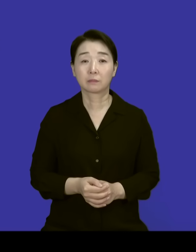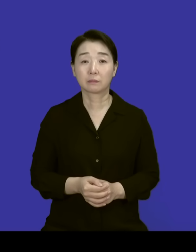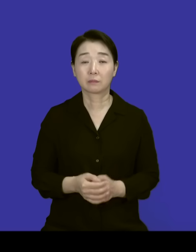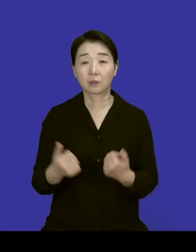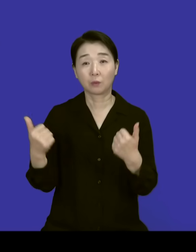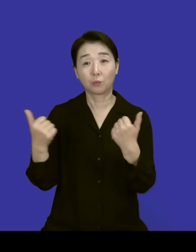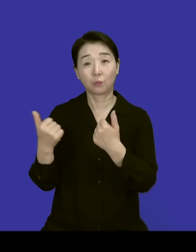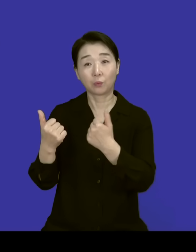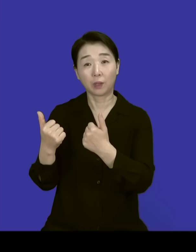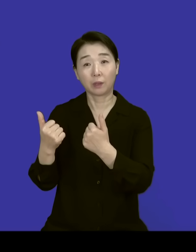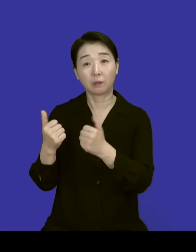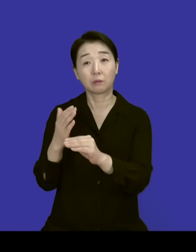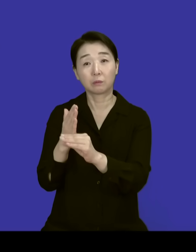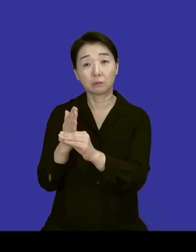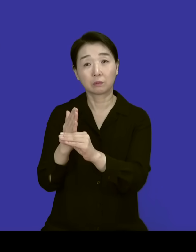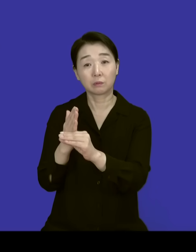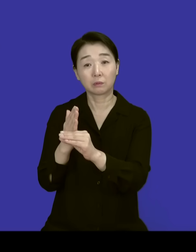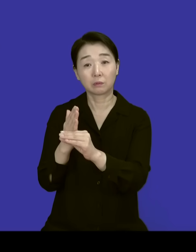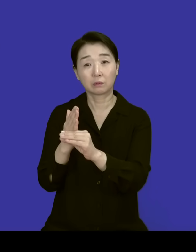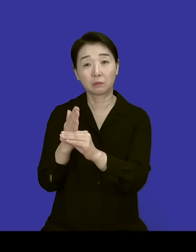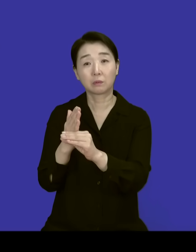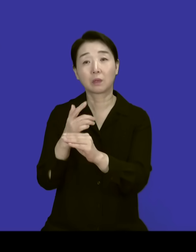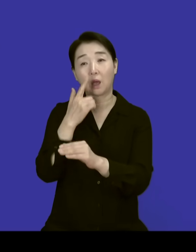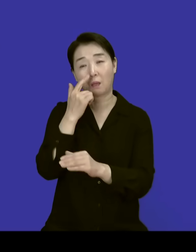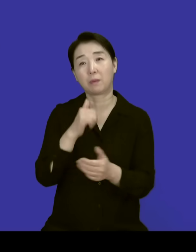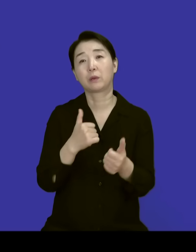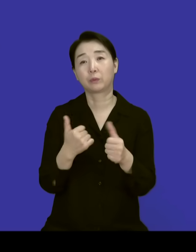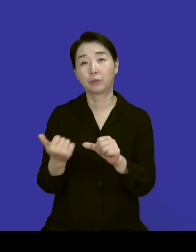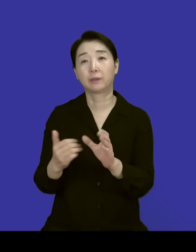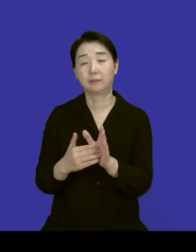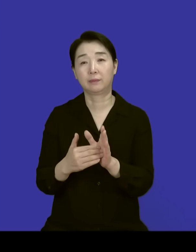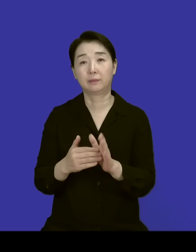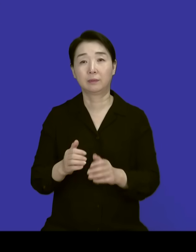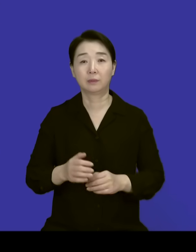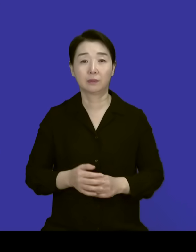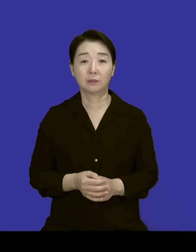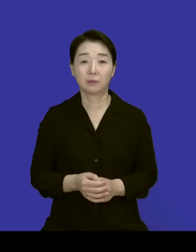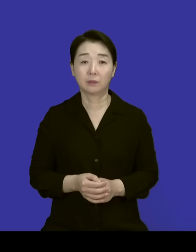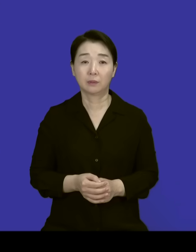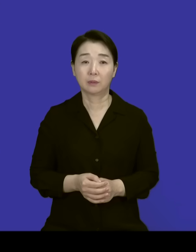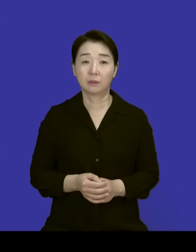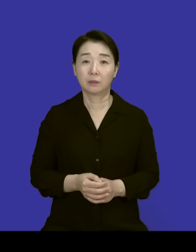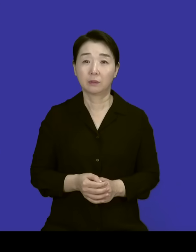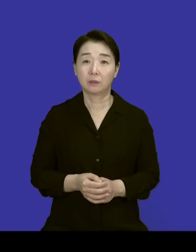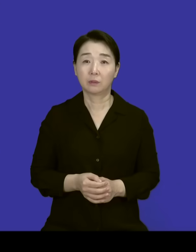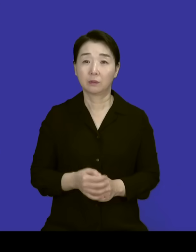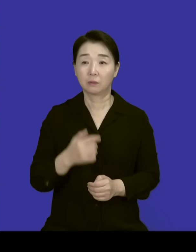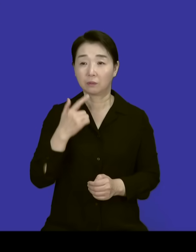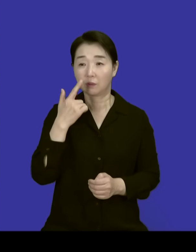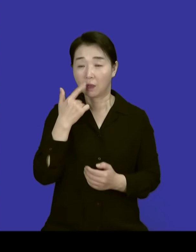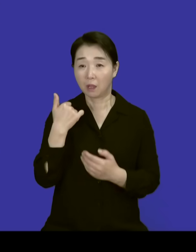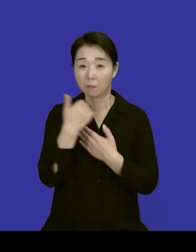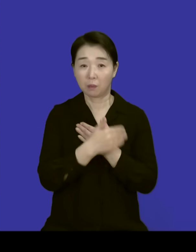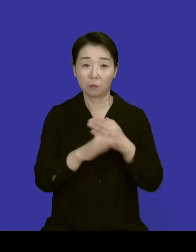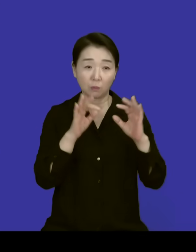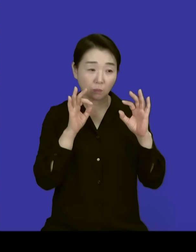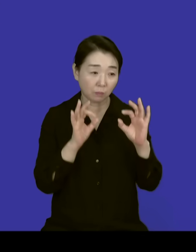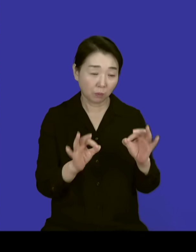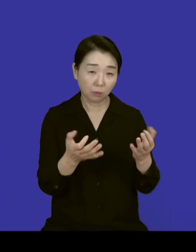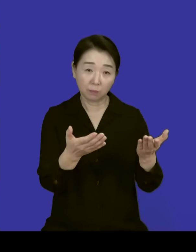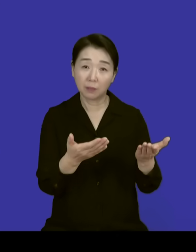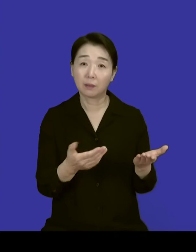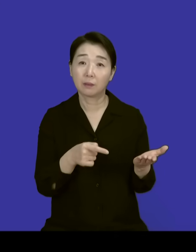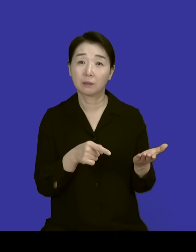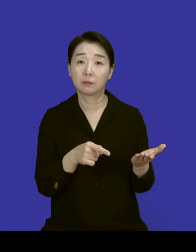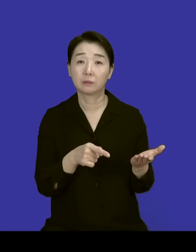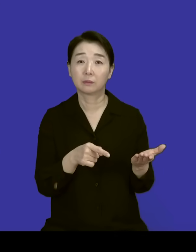회의하러 갔는데 이제 그렇게 되신 거예요. 돌아가신 거예요. 그 마지막에. 그리고 시체를 받아가지고 아버지 돌아가신 거를 이제 몸을